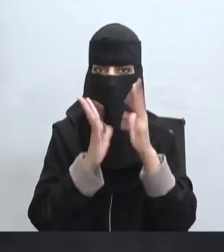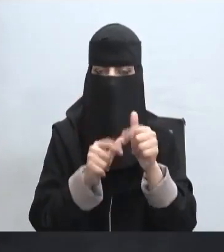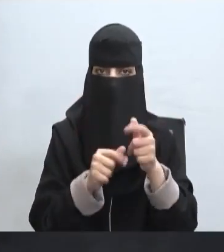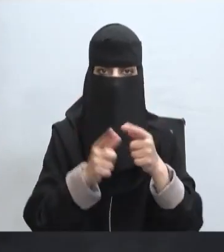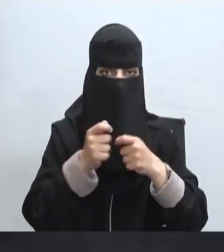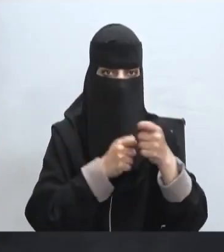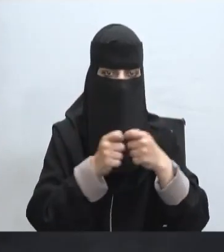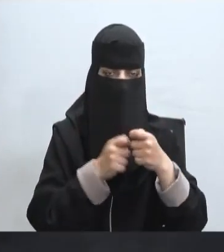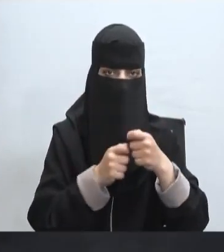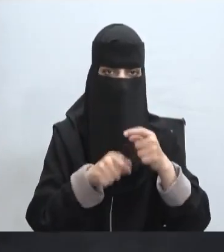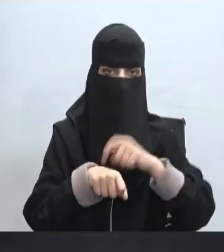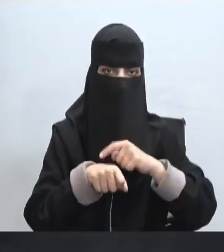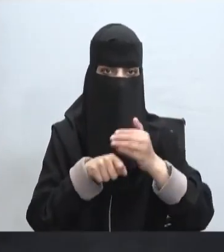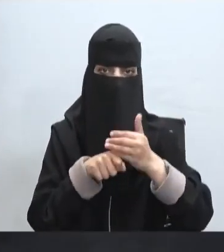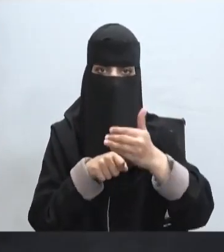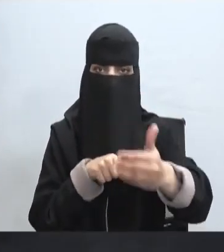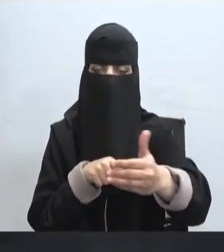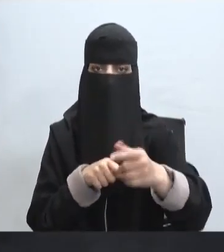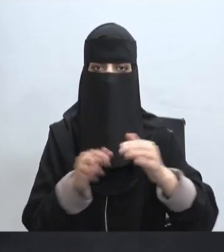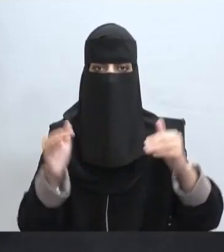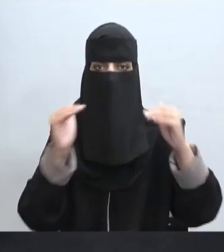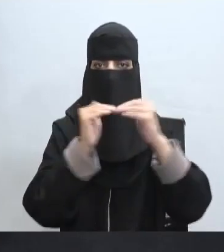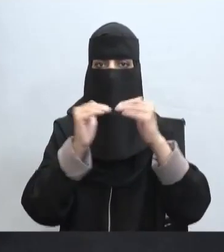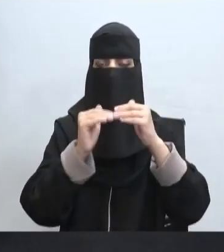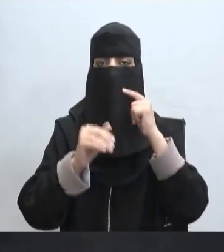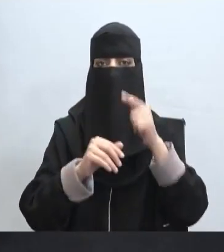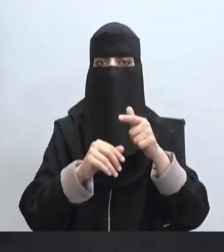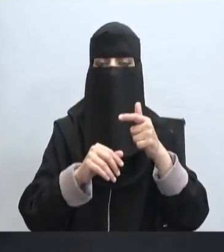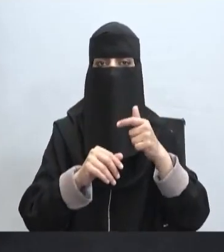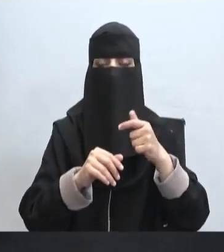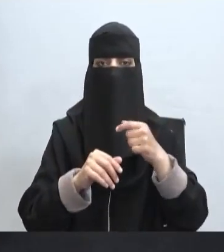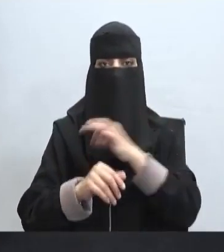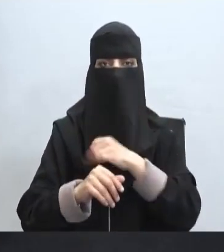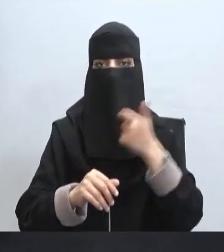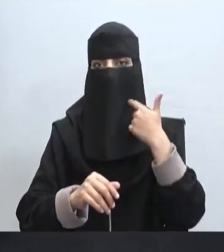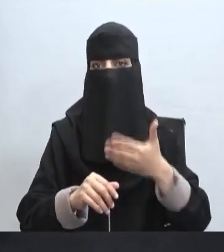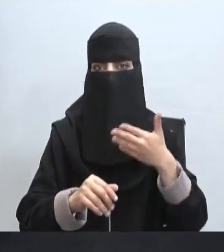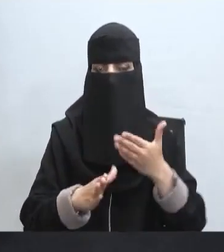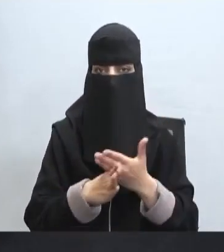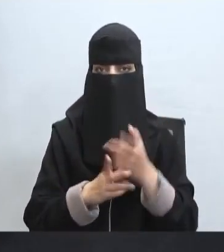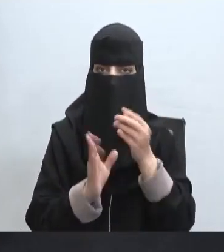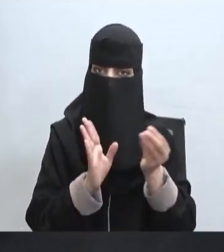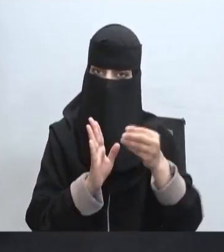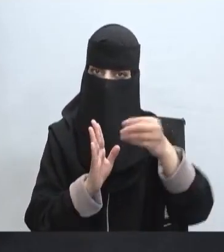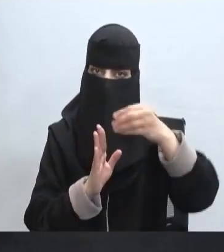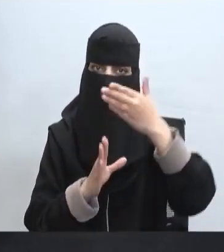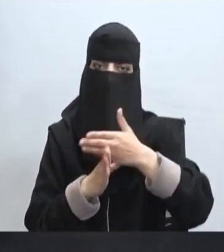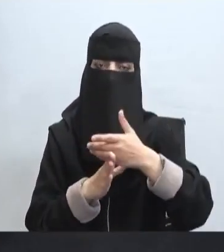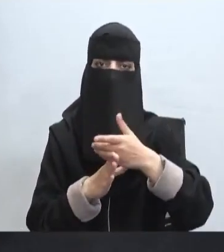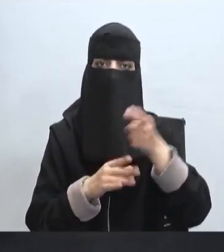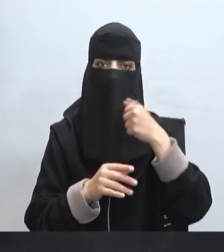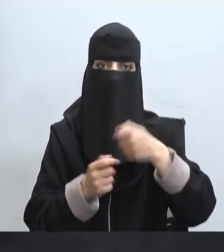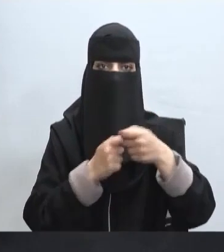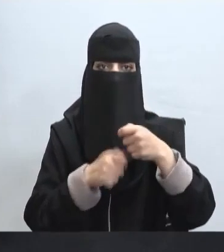الاستثمار على المدى الطويل تعادل تلك الارباح الخسائر وتزيد عليها متى ما